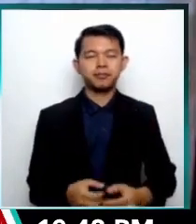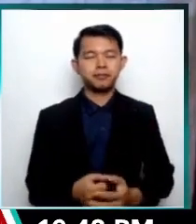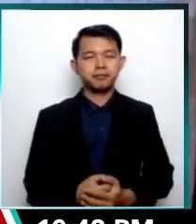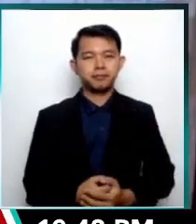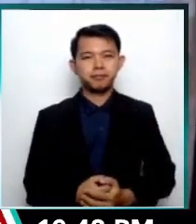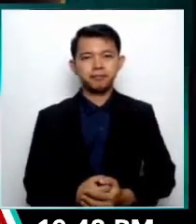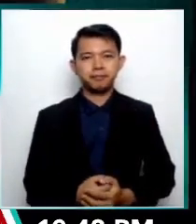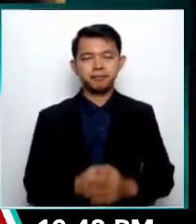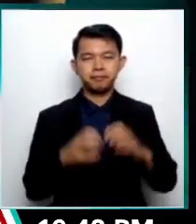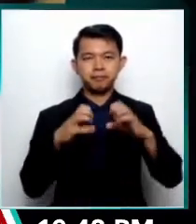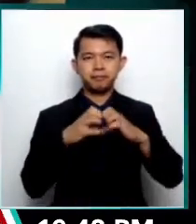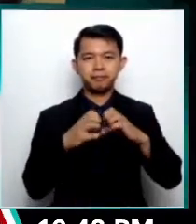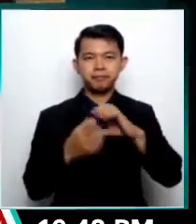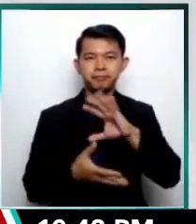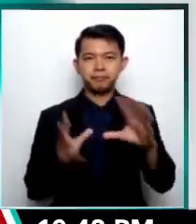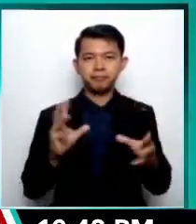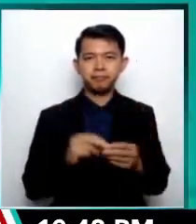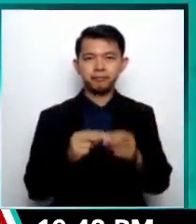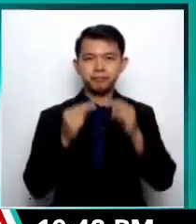Integrated News.